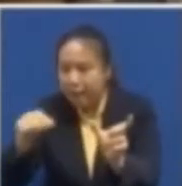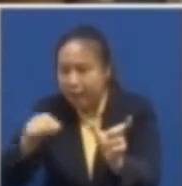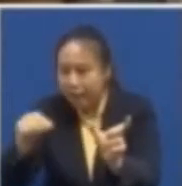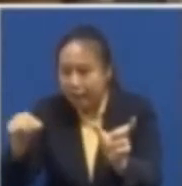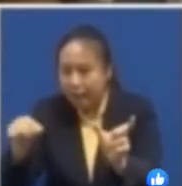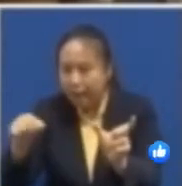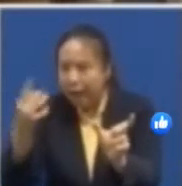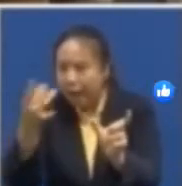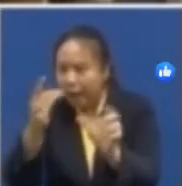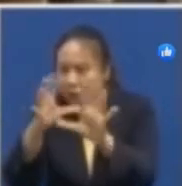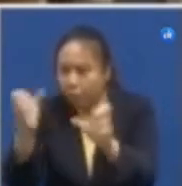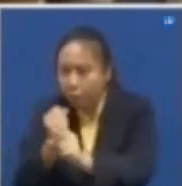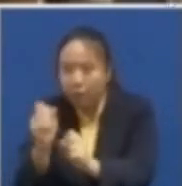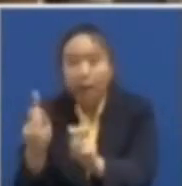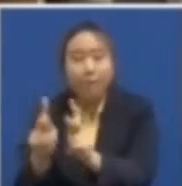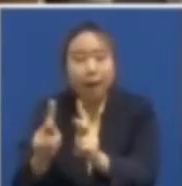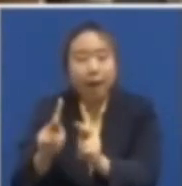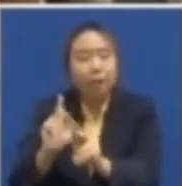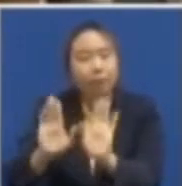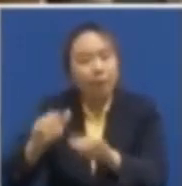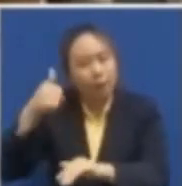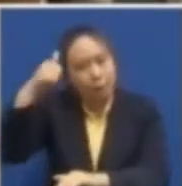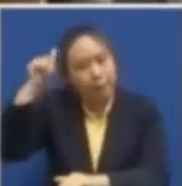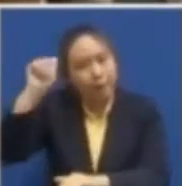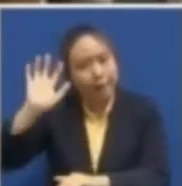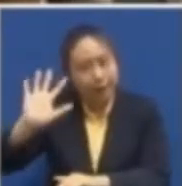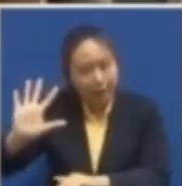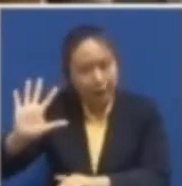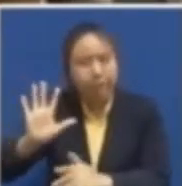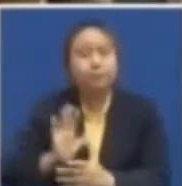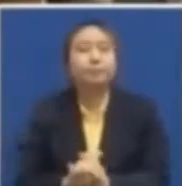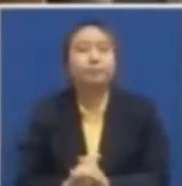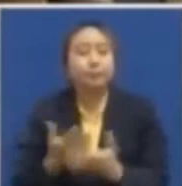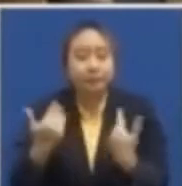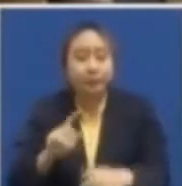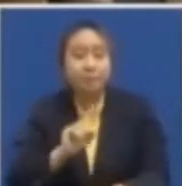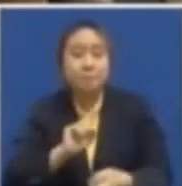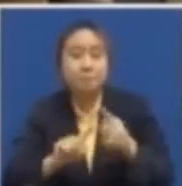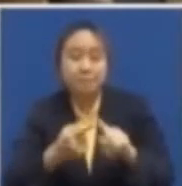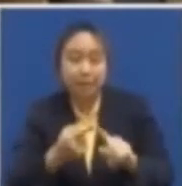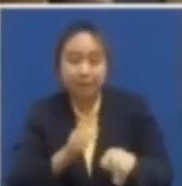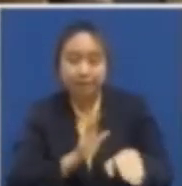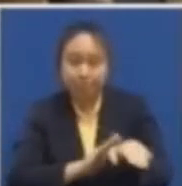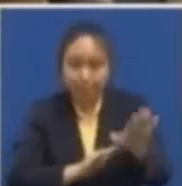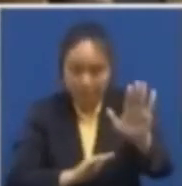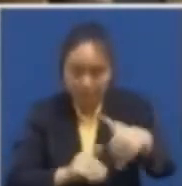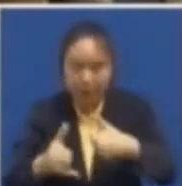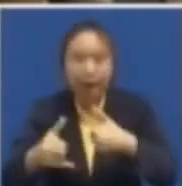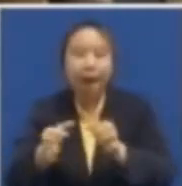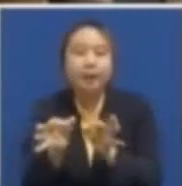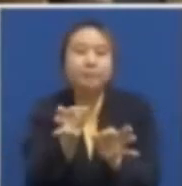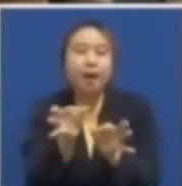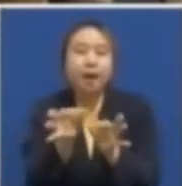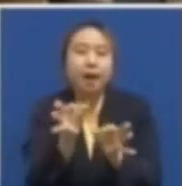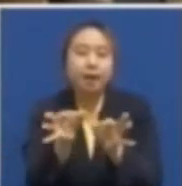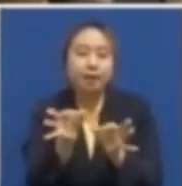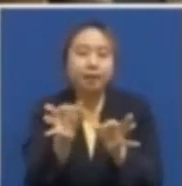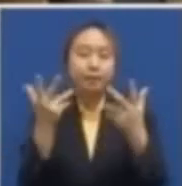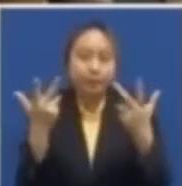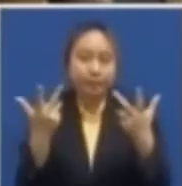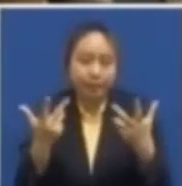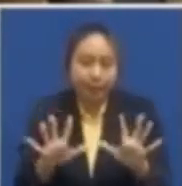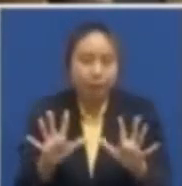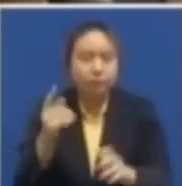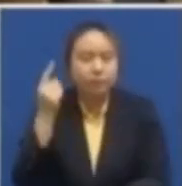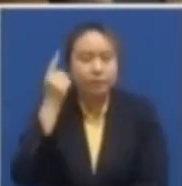วลาอีกประมาณไม่เกิน5วันก็จะเชิญเพื่อนที่แปรยตินี่เข้ามาชี้แจงและหลังจากนั้นก็เข้าใจ